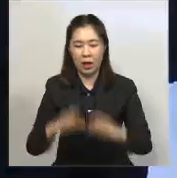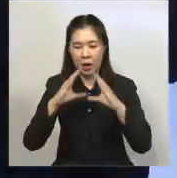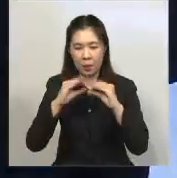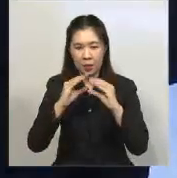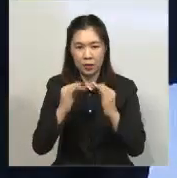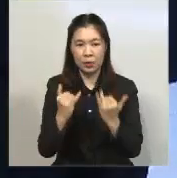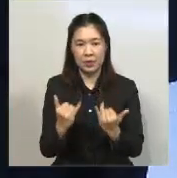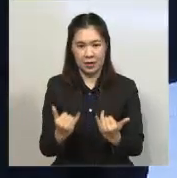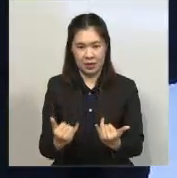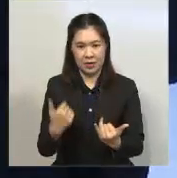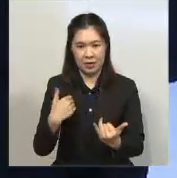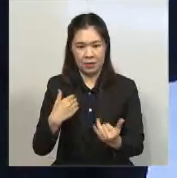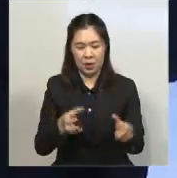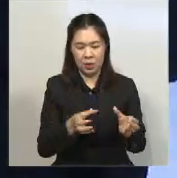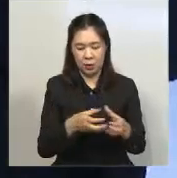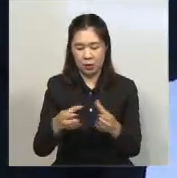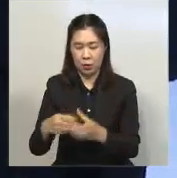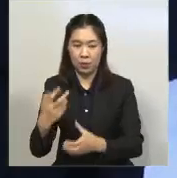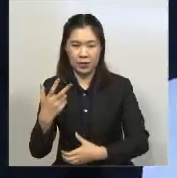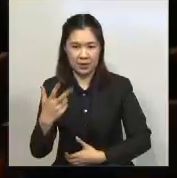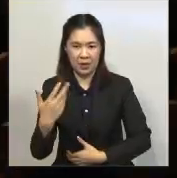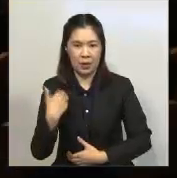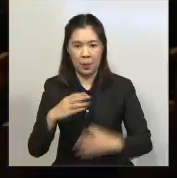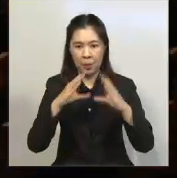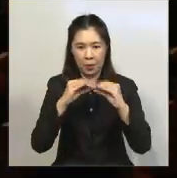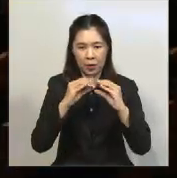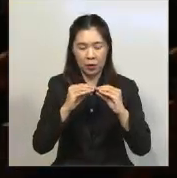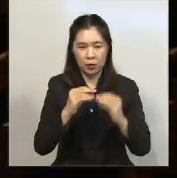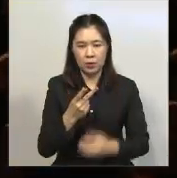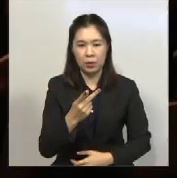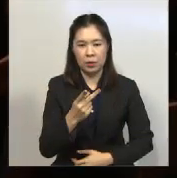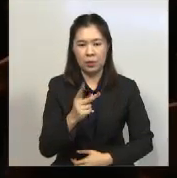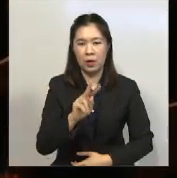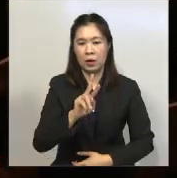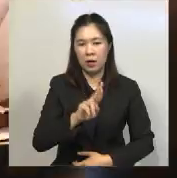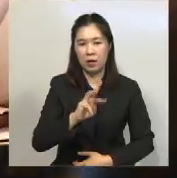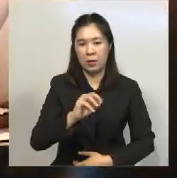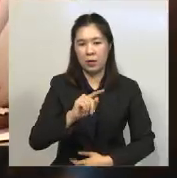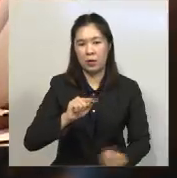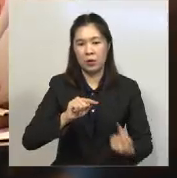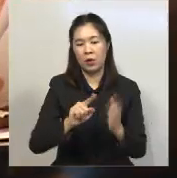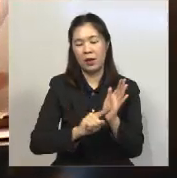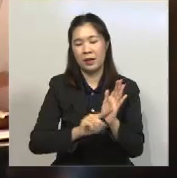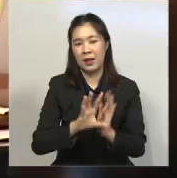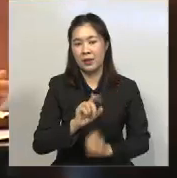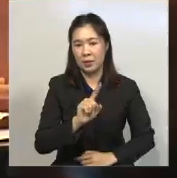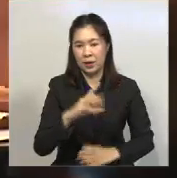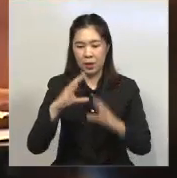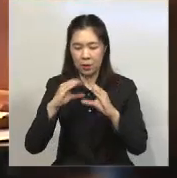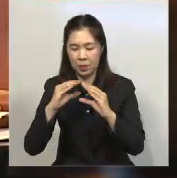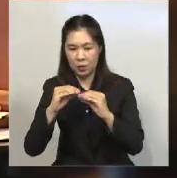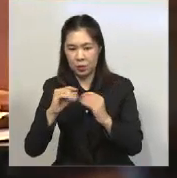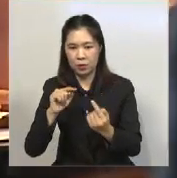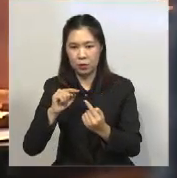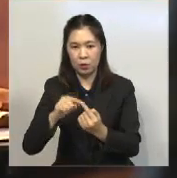ครั้งนี้จะแบ่งการประชุมเป็น3กลุ่มสำคัญได้แก่การประชุมรัฐมนตรีเศรษฐกิจอาเซียนหรือ AEM ครั้งที่51การประชุมรัฐมนต